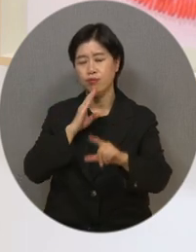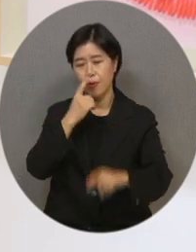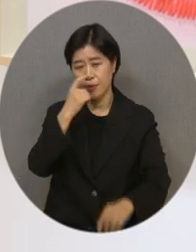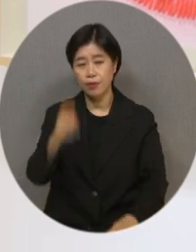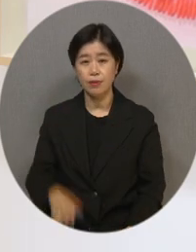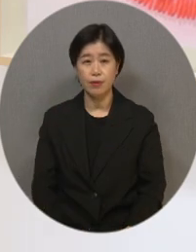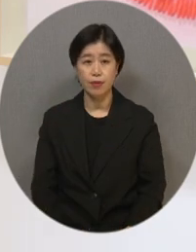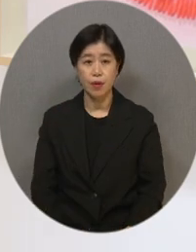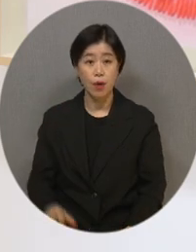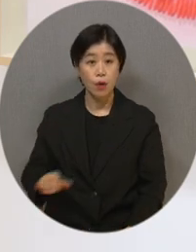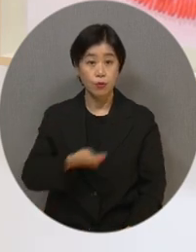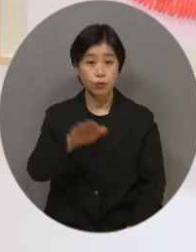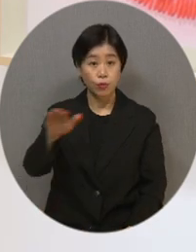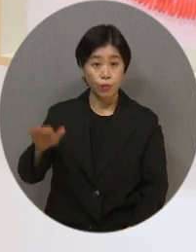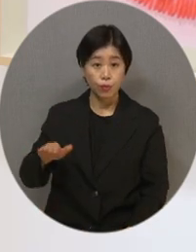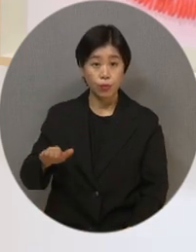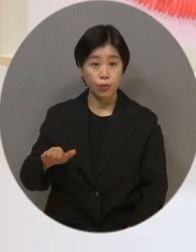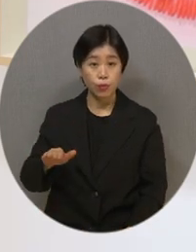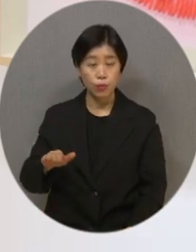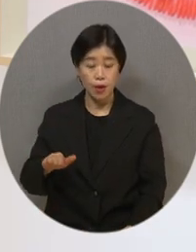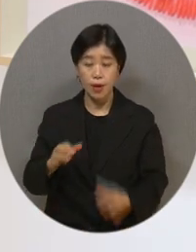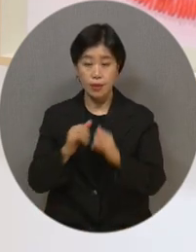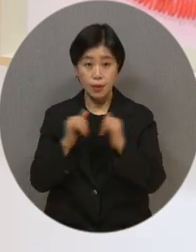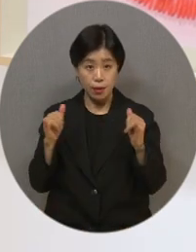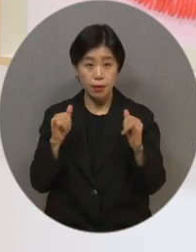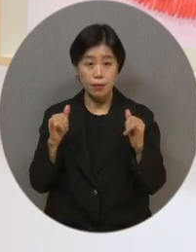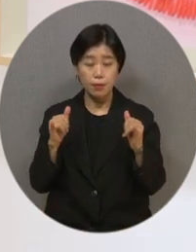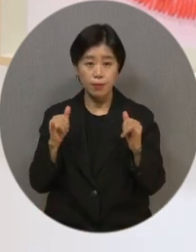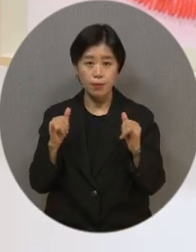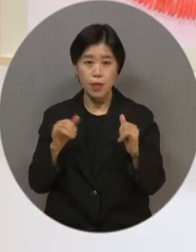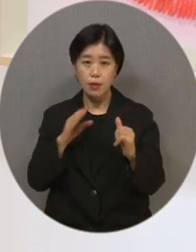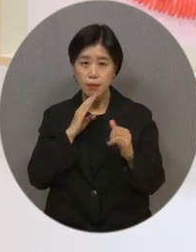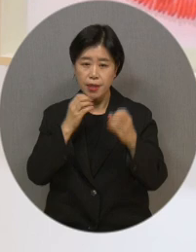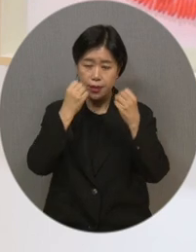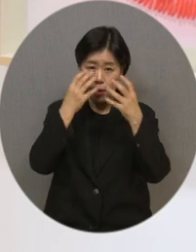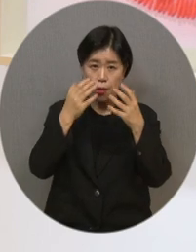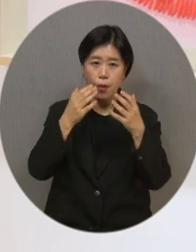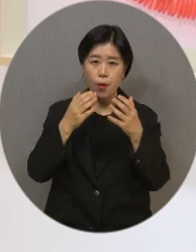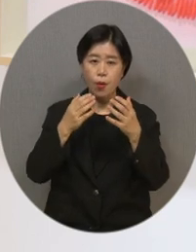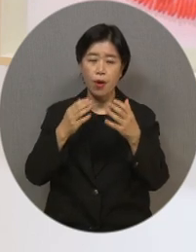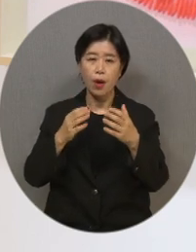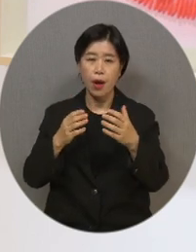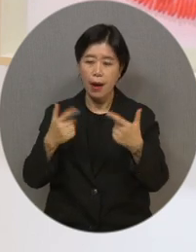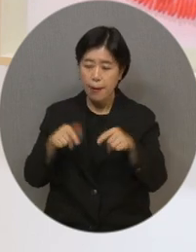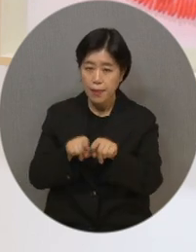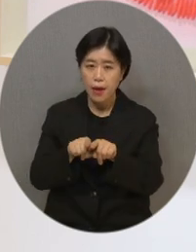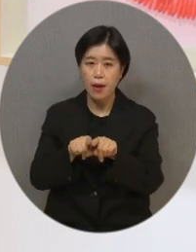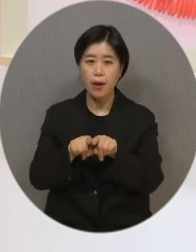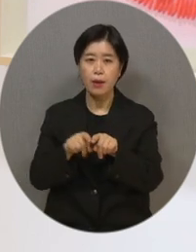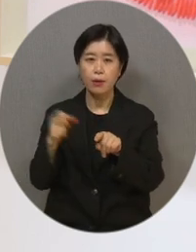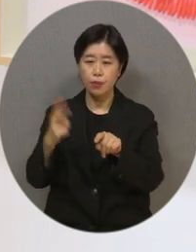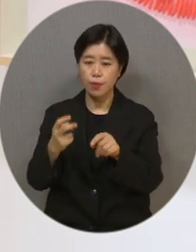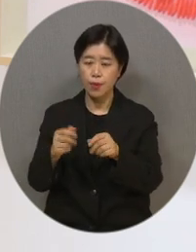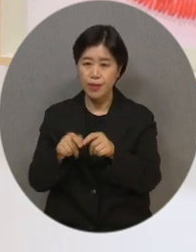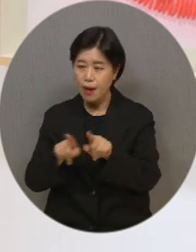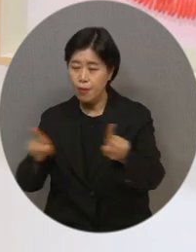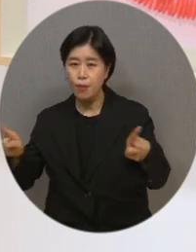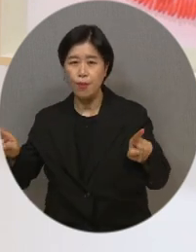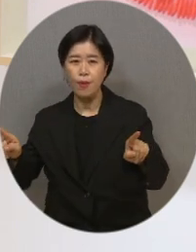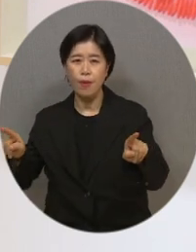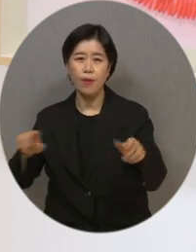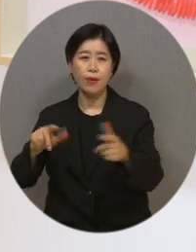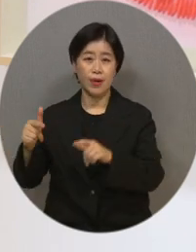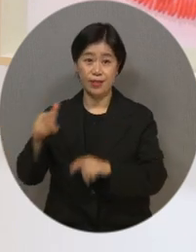우리도 수많은 길을 걸어가며 모였다가 흩어지고 새로운 길을 이루는 것처럼 작가는 작품에 멸치를